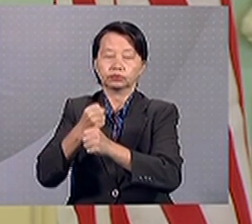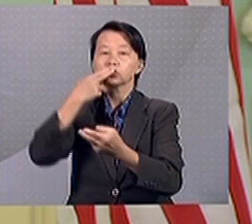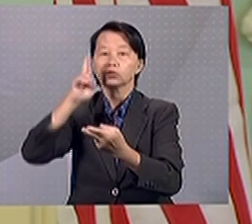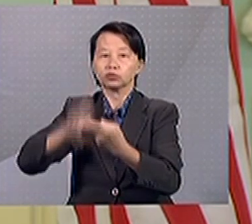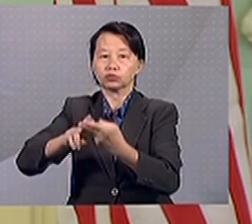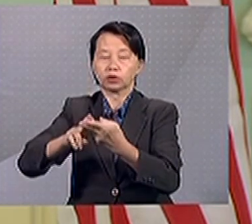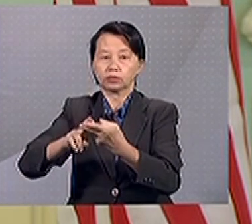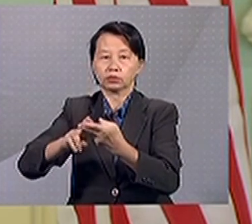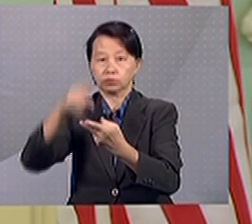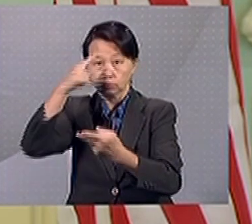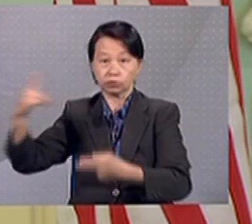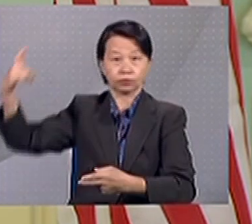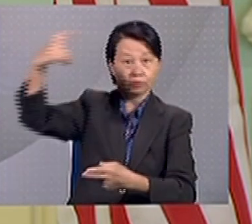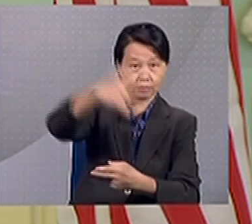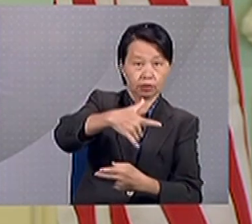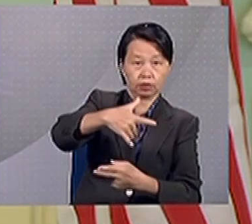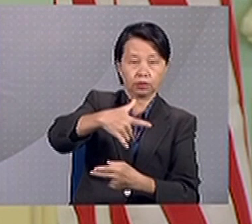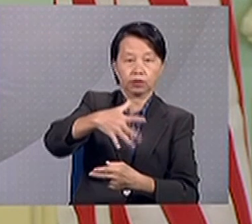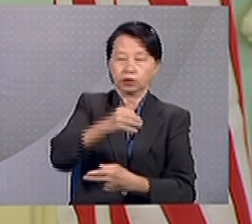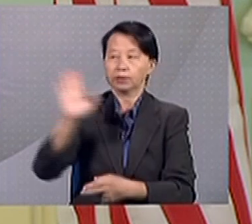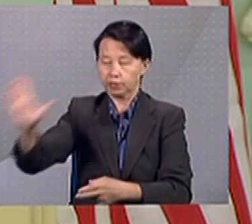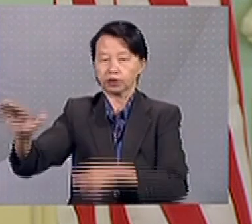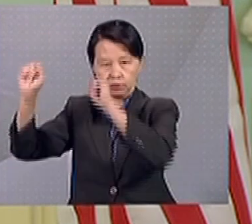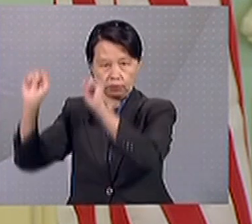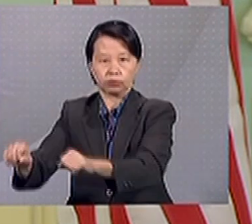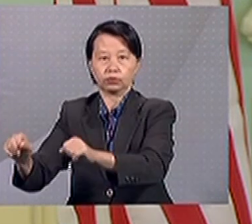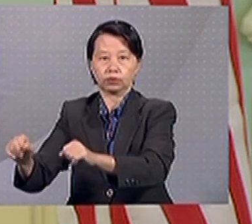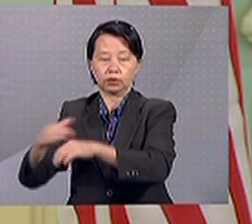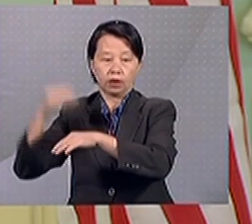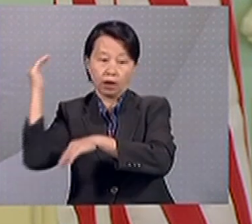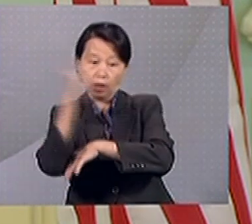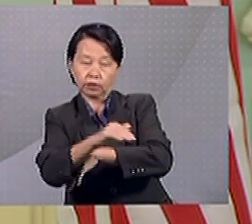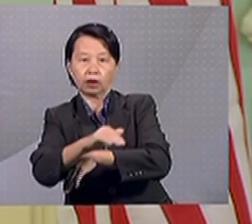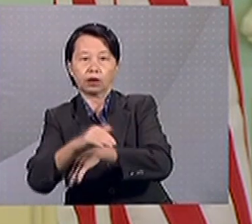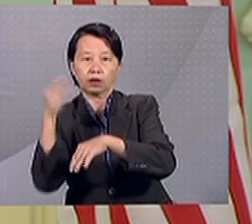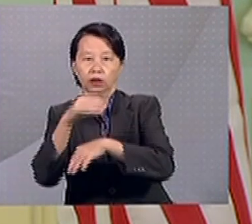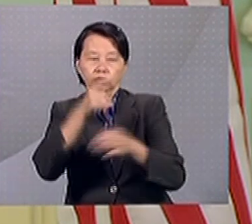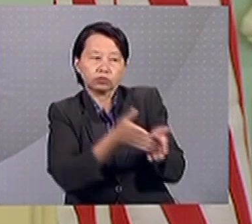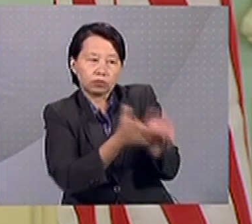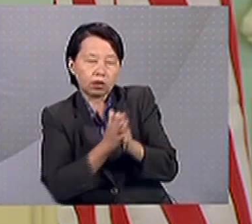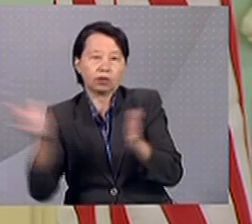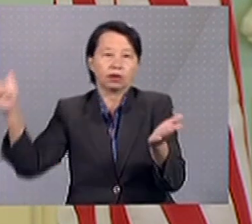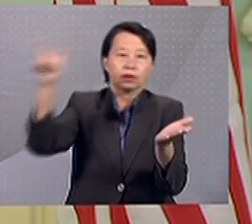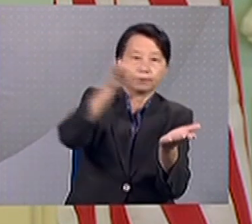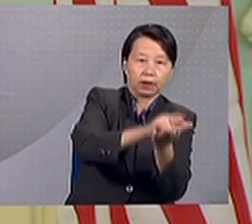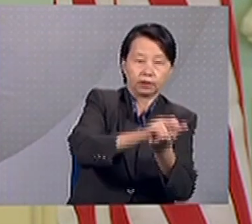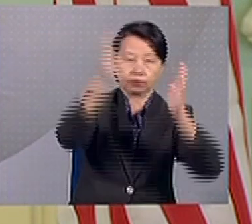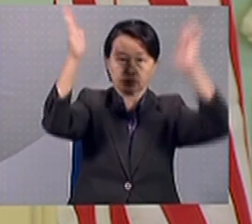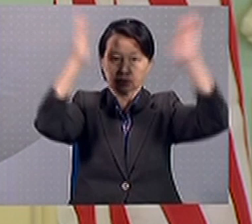letter of undertaking dan sebagainya, dan mereka boleh menghantar semula untuk permohonan untuk pulang ke tanah